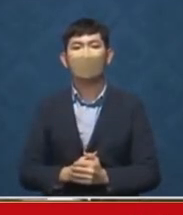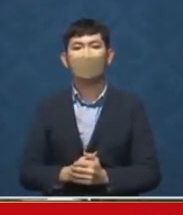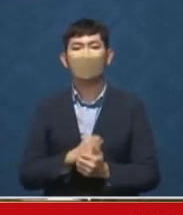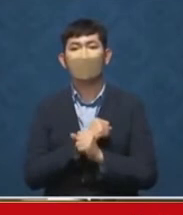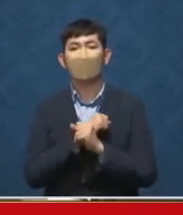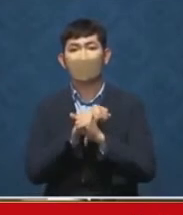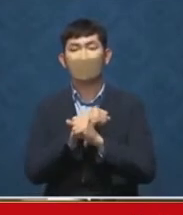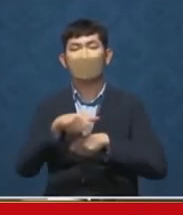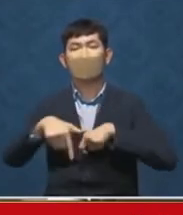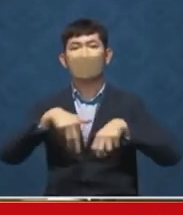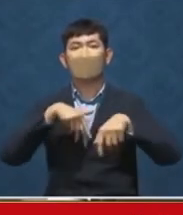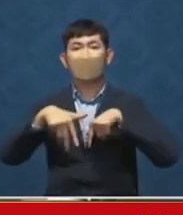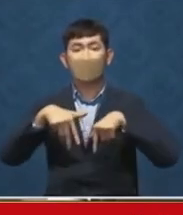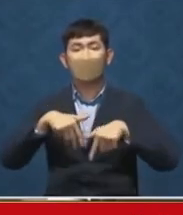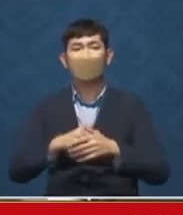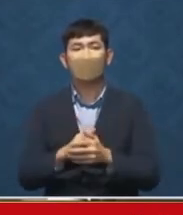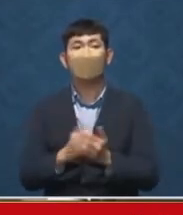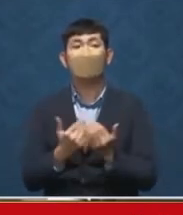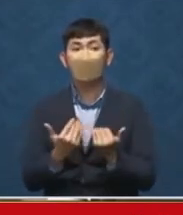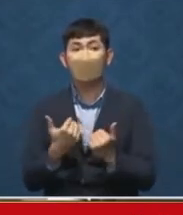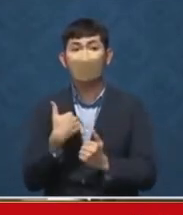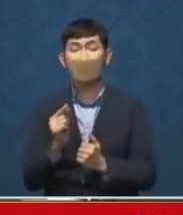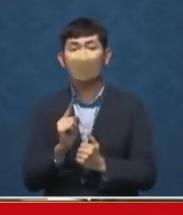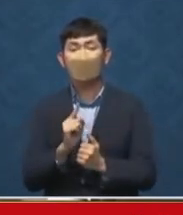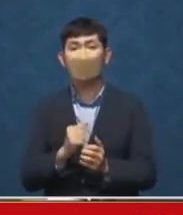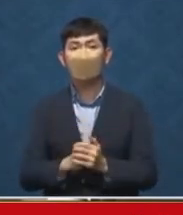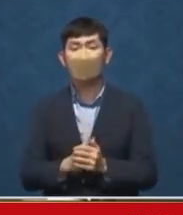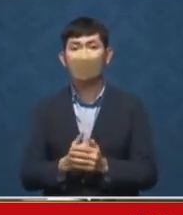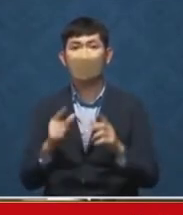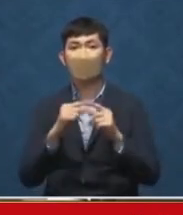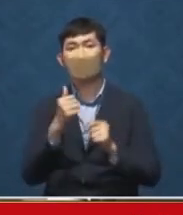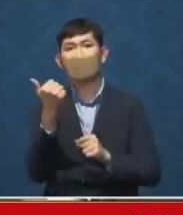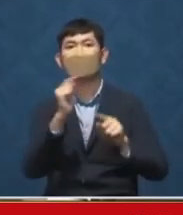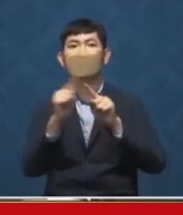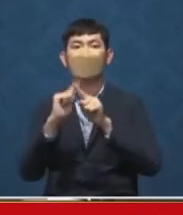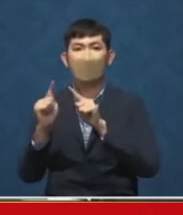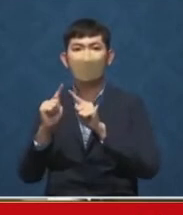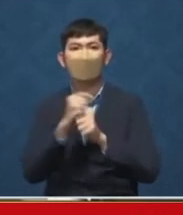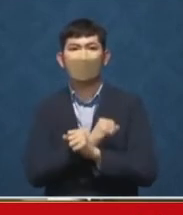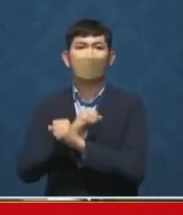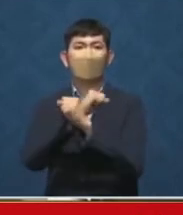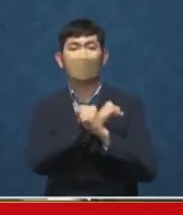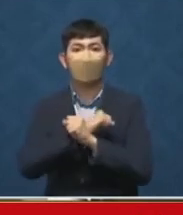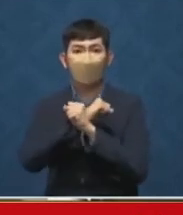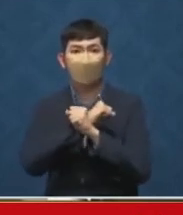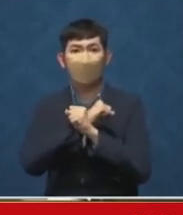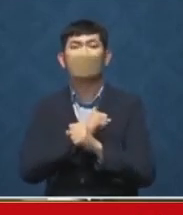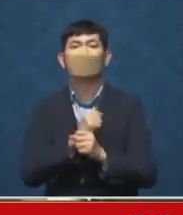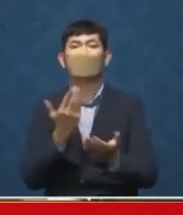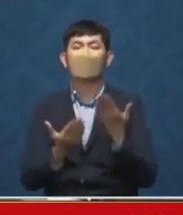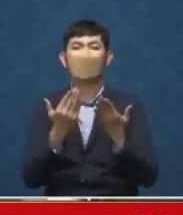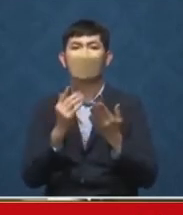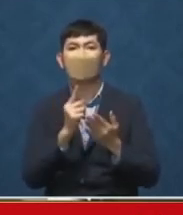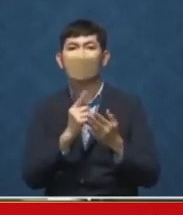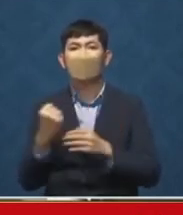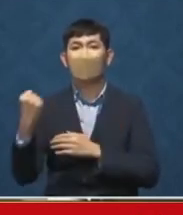ปกป้องพี่น้องประชาชนนี่ยังไม่รวมถึงว่าเรื่องอื่นๆที่จะต้องป้องกันการชุมนุมอะไรต่างๆนี่